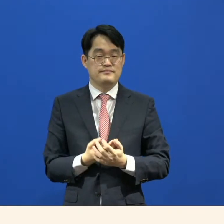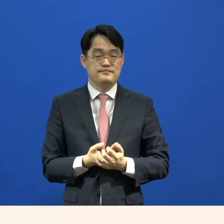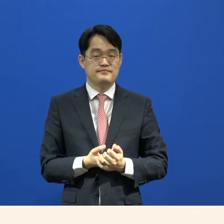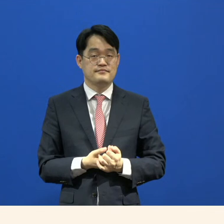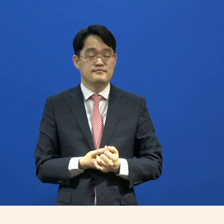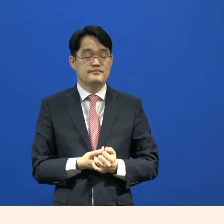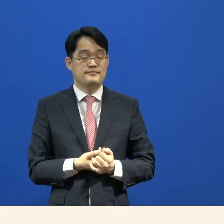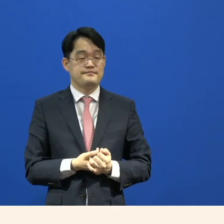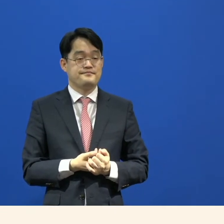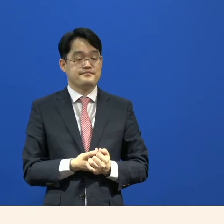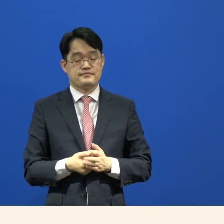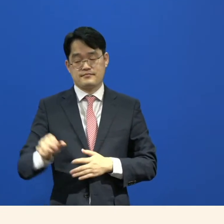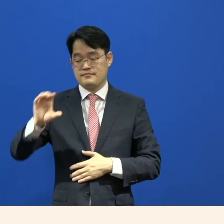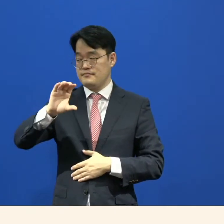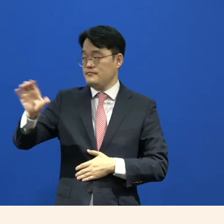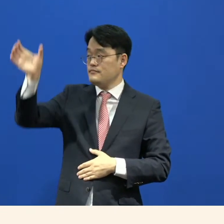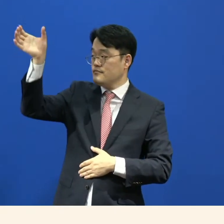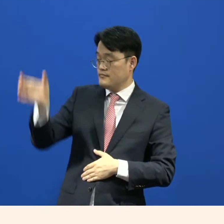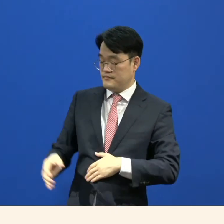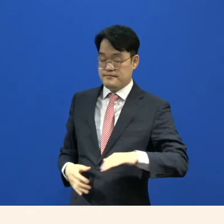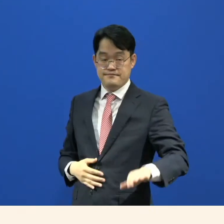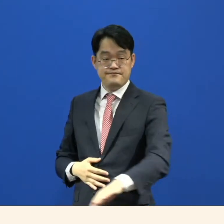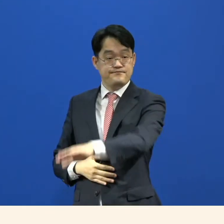그 십자가는 우리를 구원하시기 위한